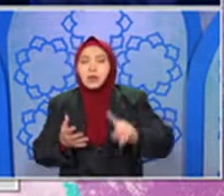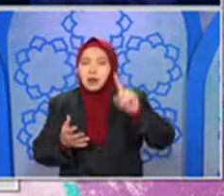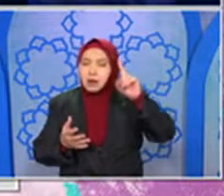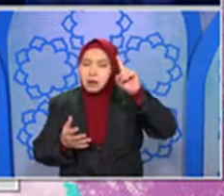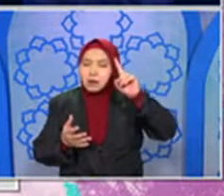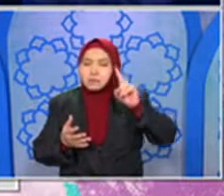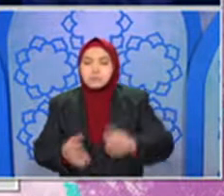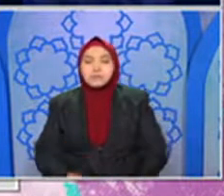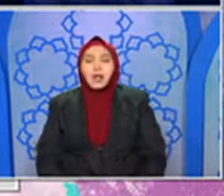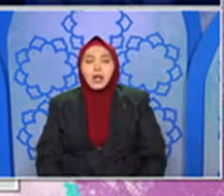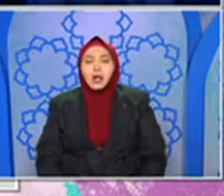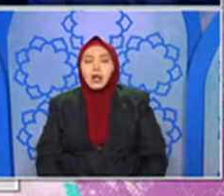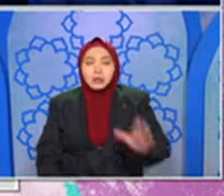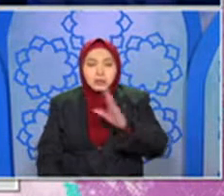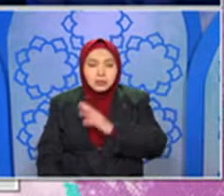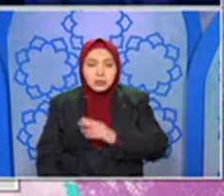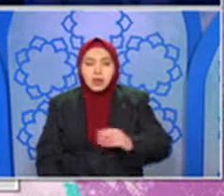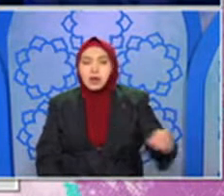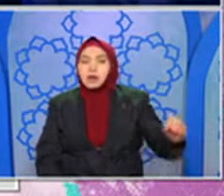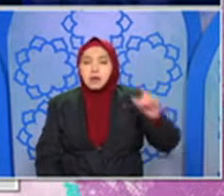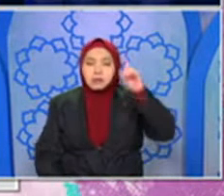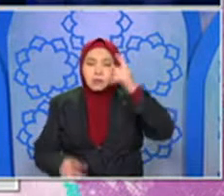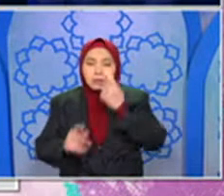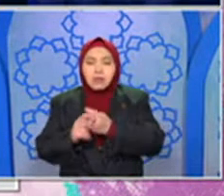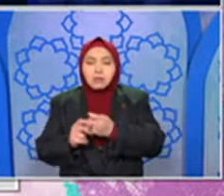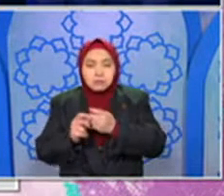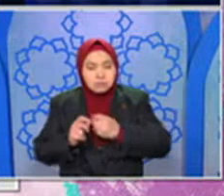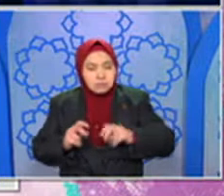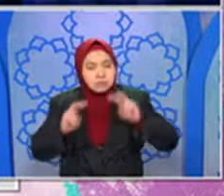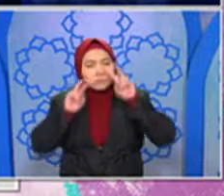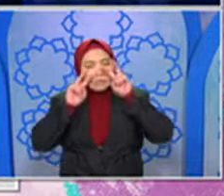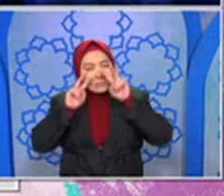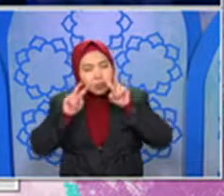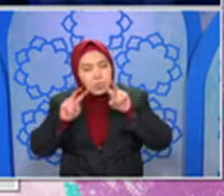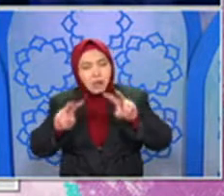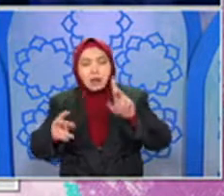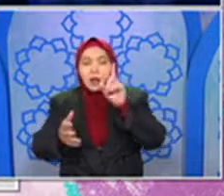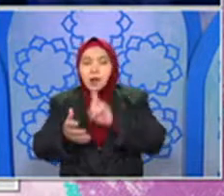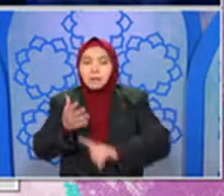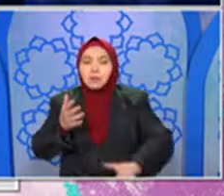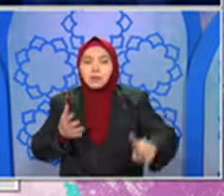كنتم والله بما تعملون